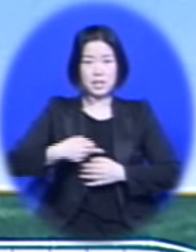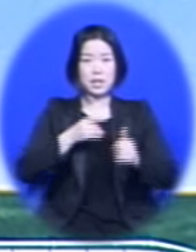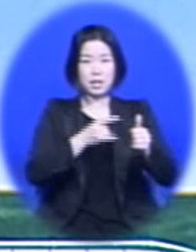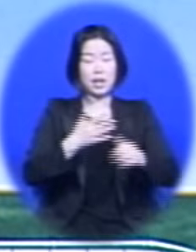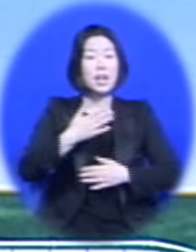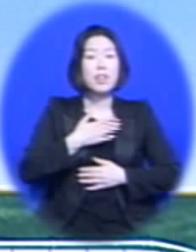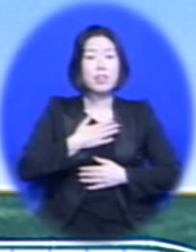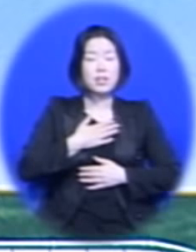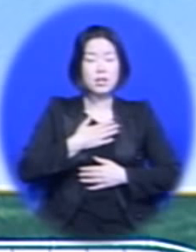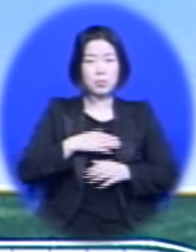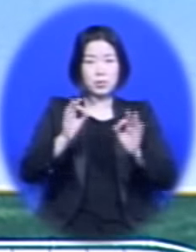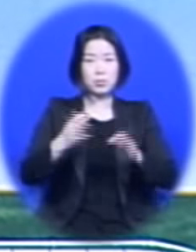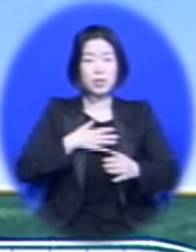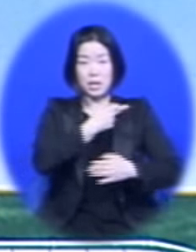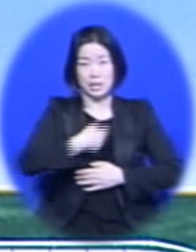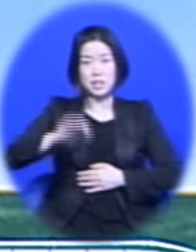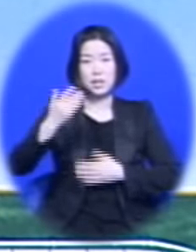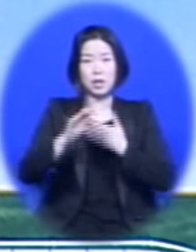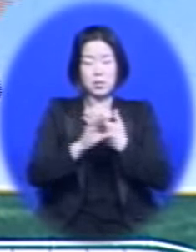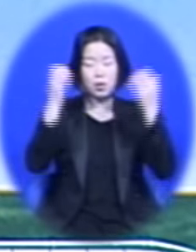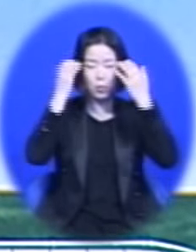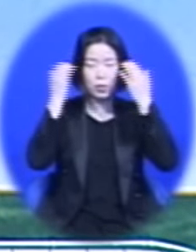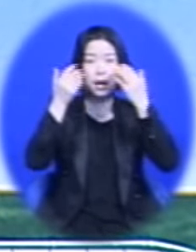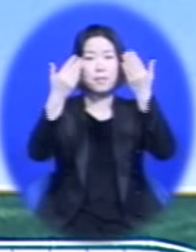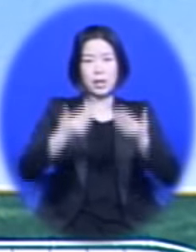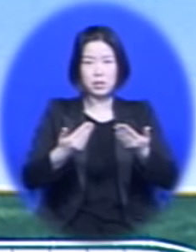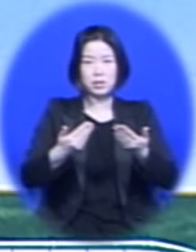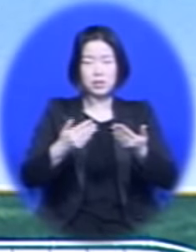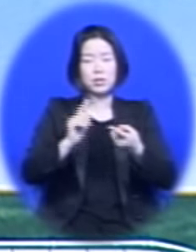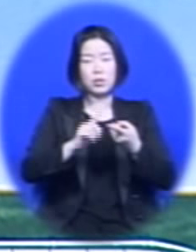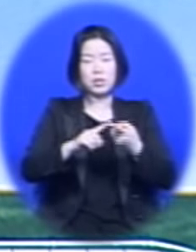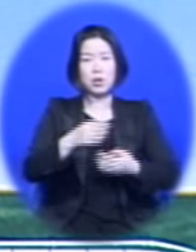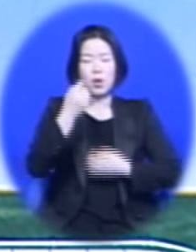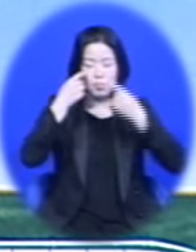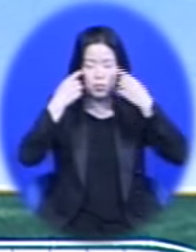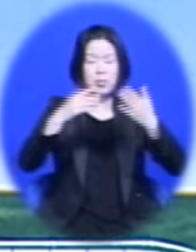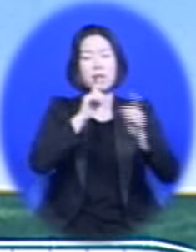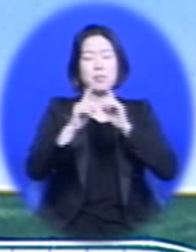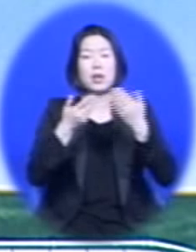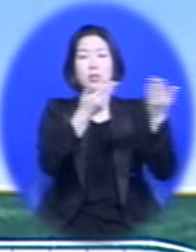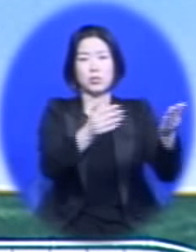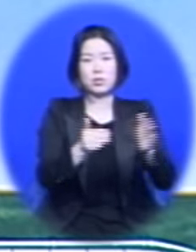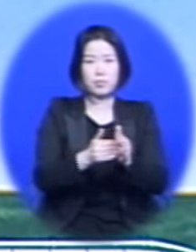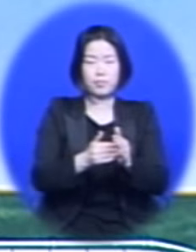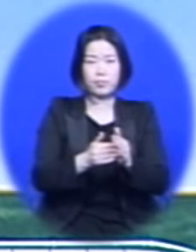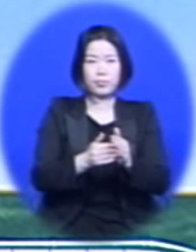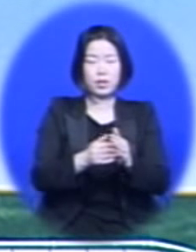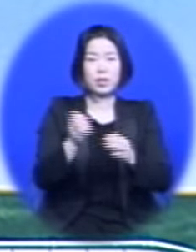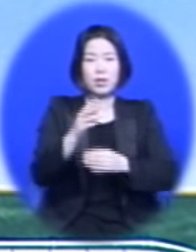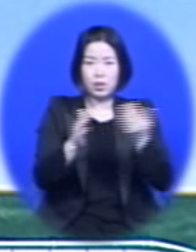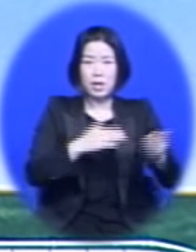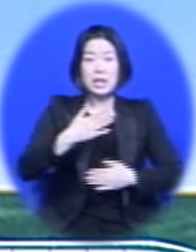제자가 되면 고난을 받을 것이다 분명히 말씀하셨어요. 저는 제 아내에게